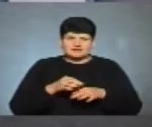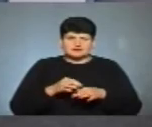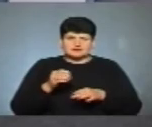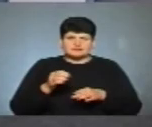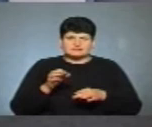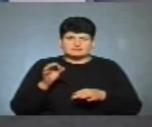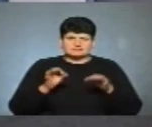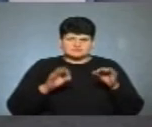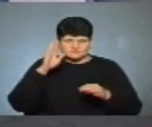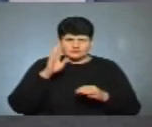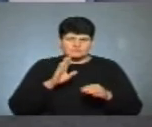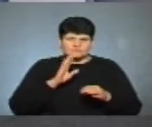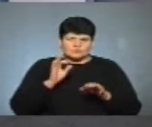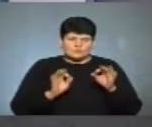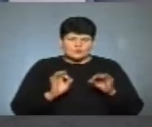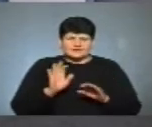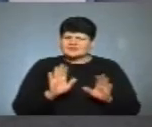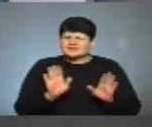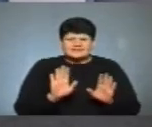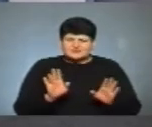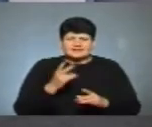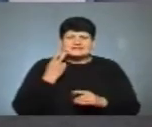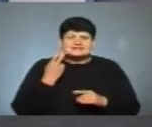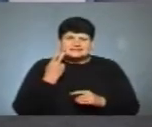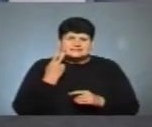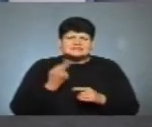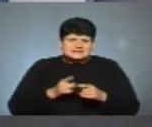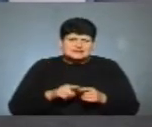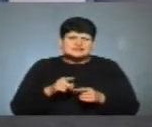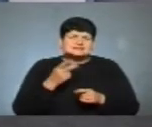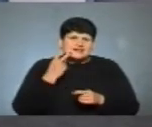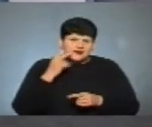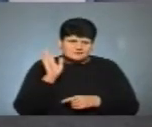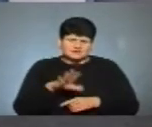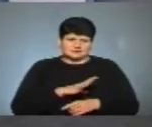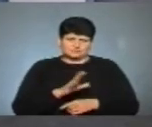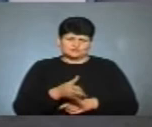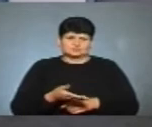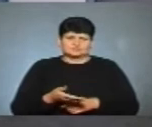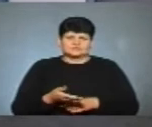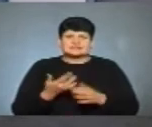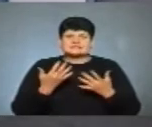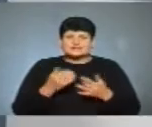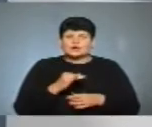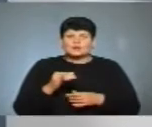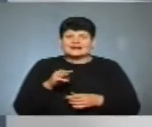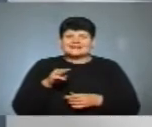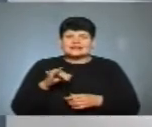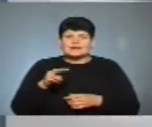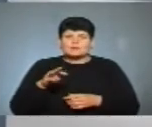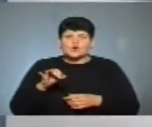квоти? Ні, чи це... ні, це було завжди така тенденція. І от, скажімо, скільки би Юлія Тимошенко